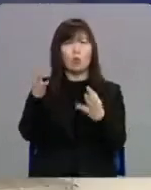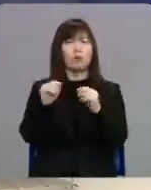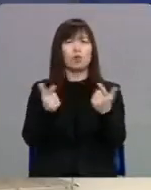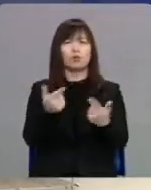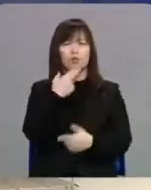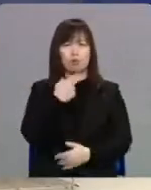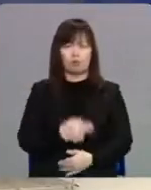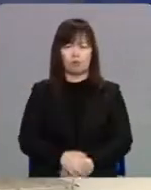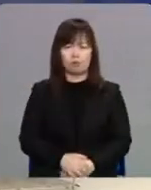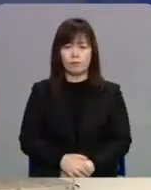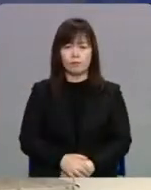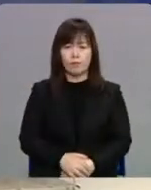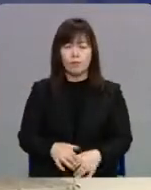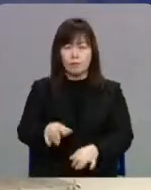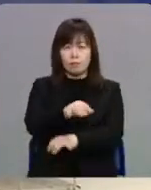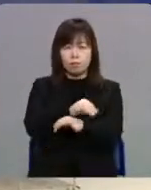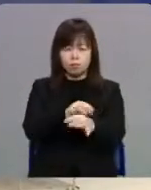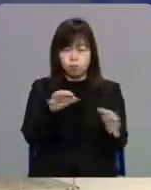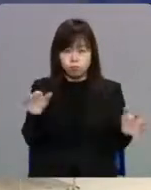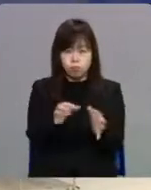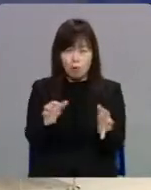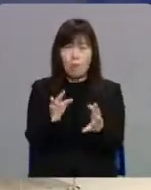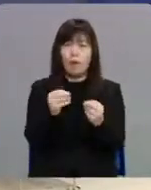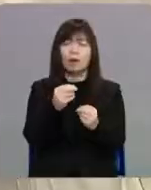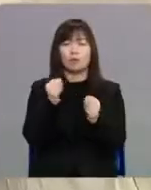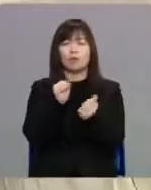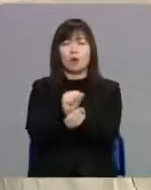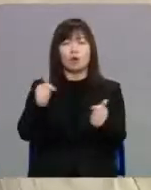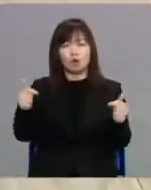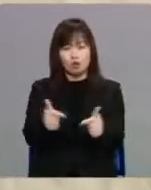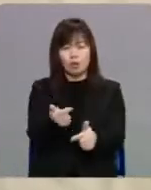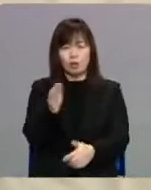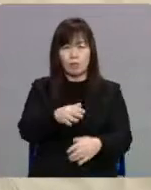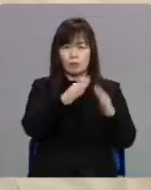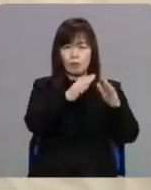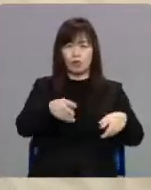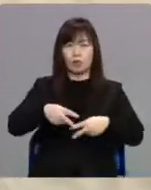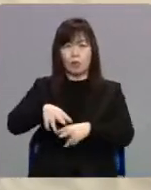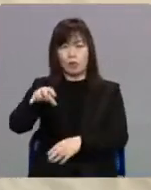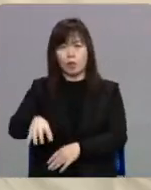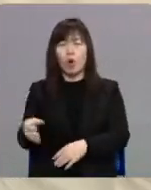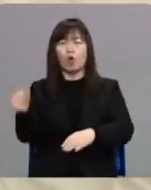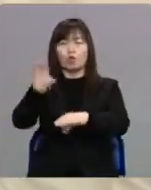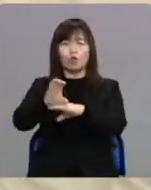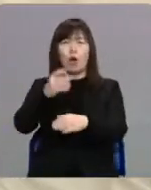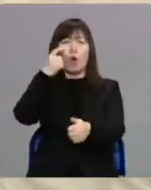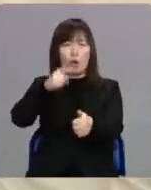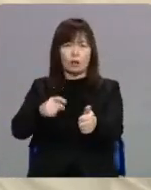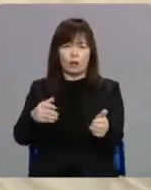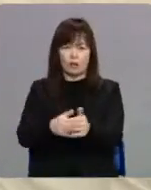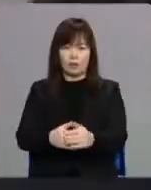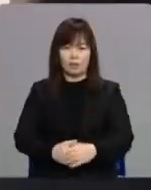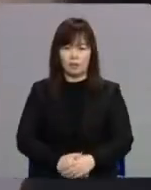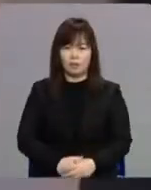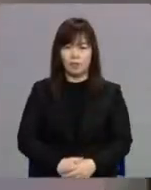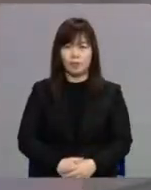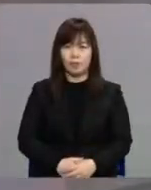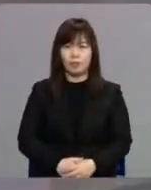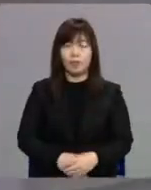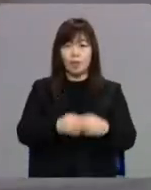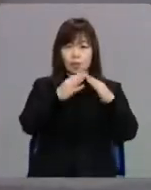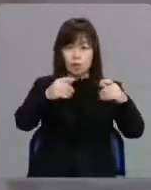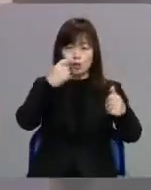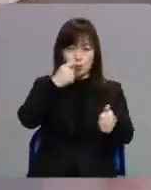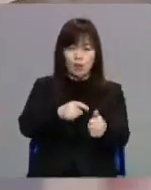지금. 집단 감염세가 주춤한 가운데 전주와 남원에서 코로나19 추가 확진자가 나왔습니다.